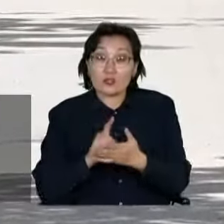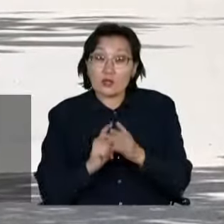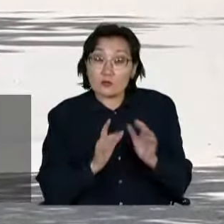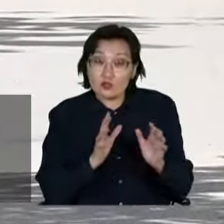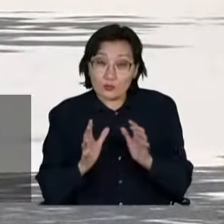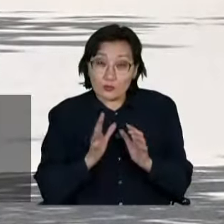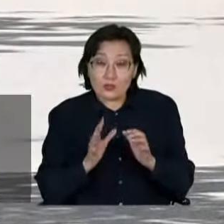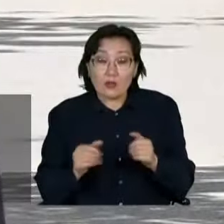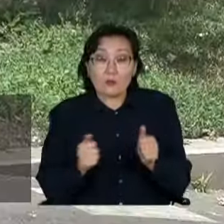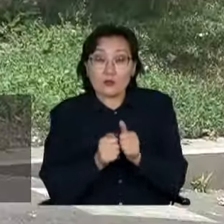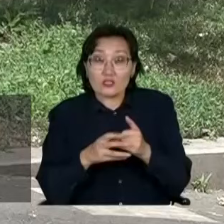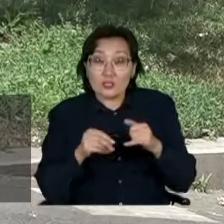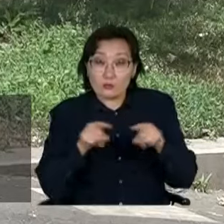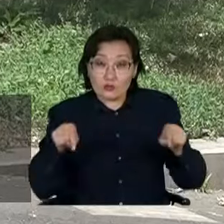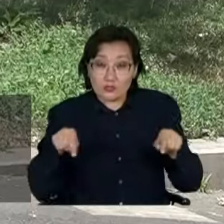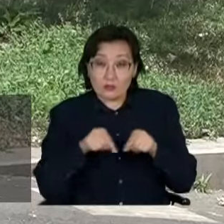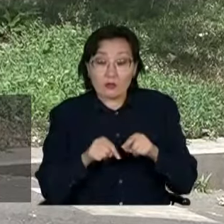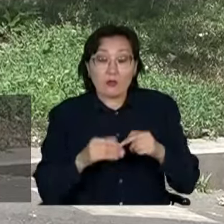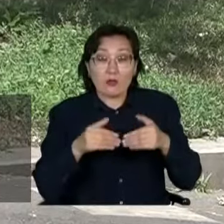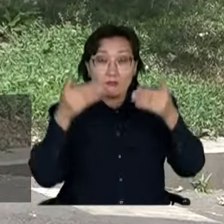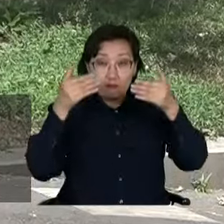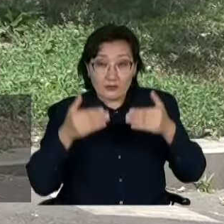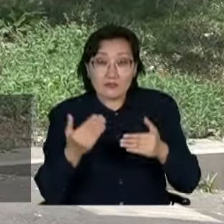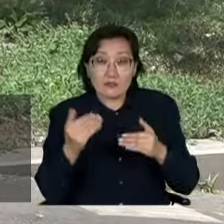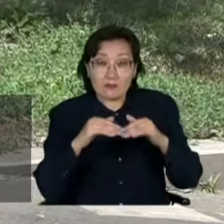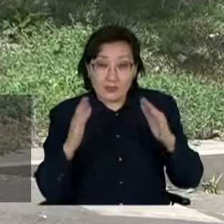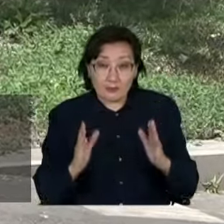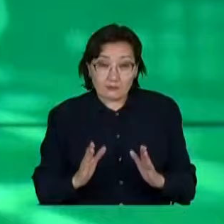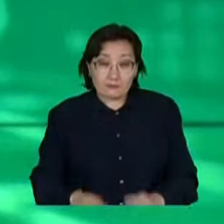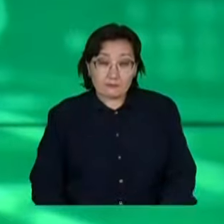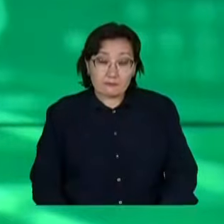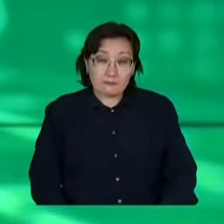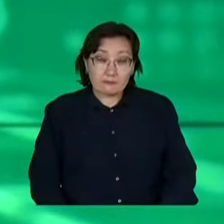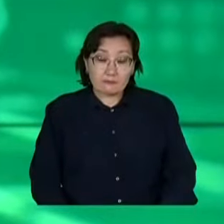содержания прилегающих территорий и фасадов их объектов.